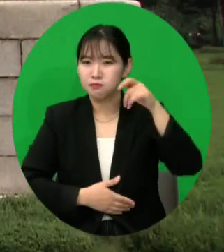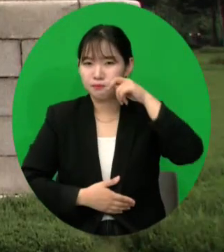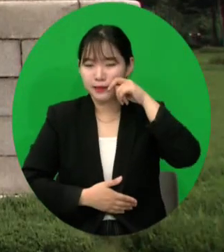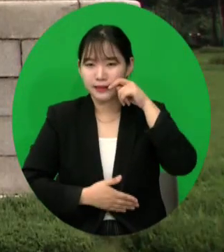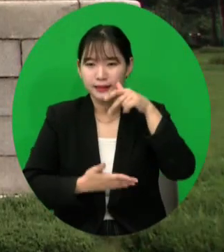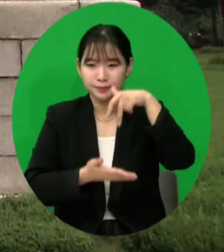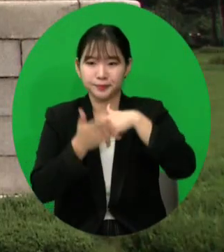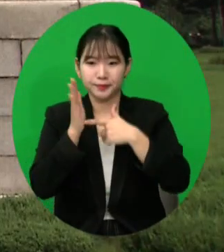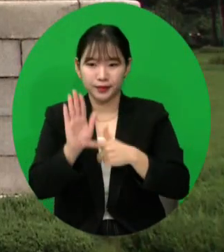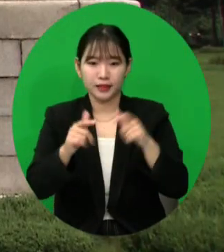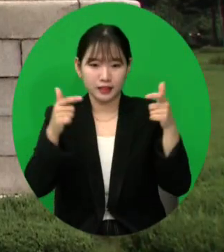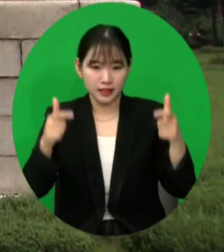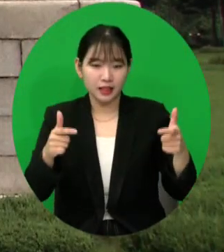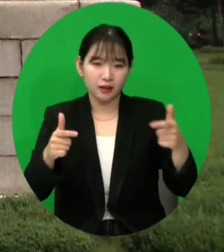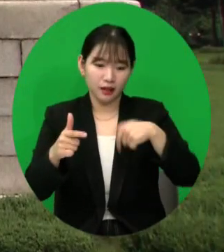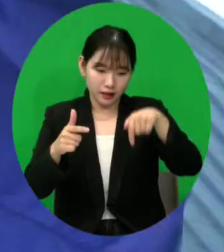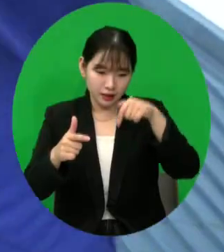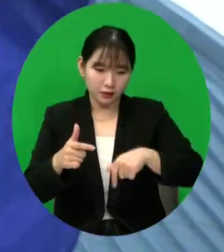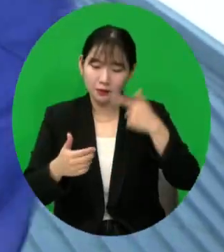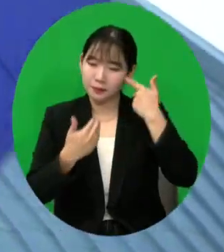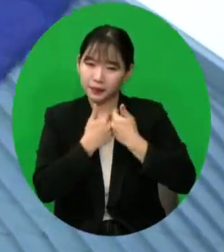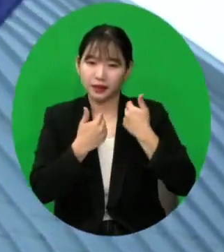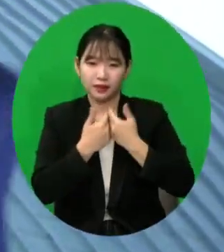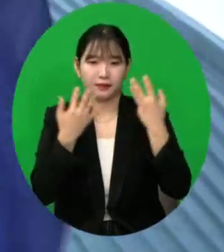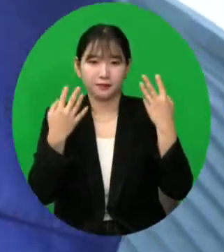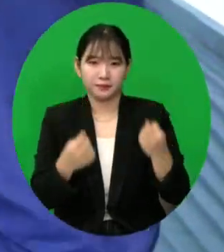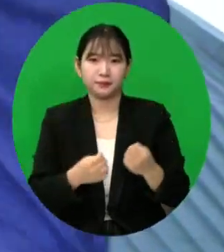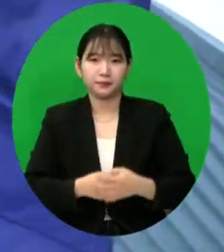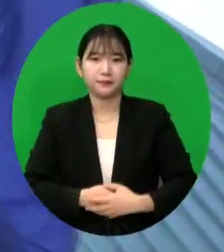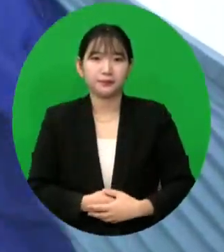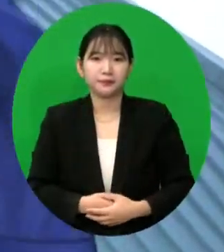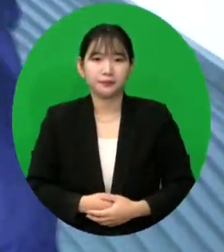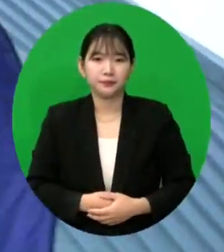지역에서도 반발이 잇따르고 있습니다. MBC 뉴스 김진선입니다.